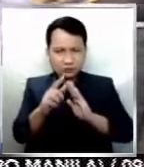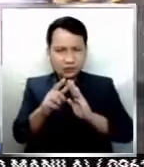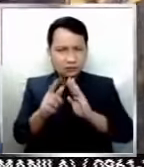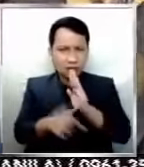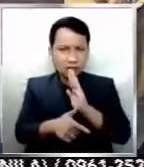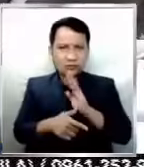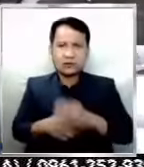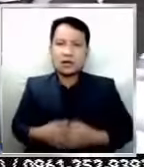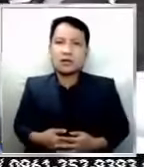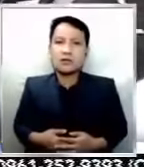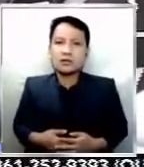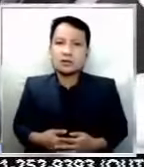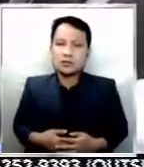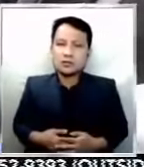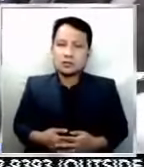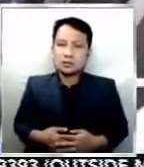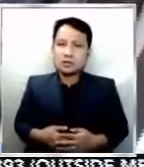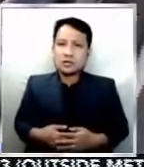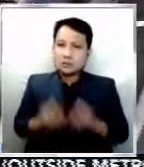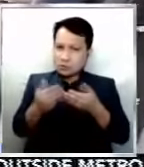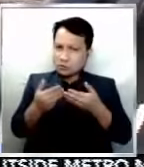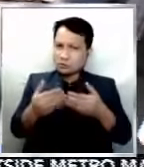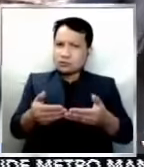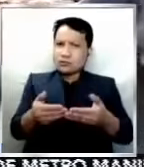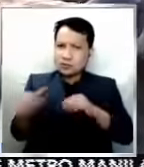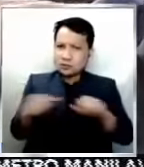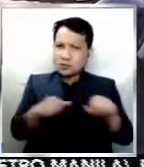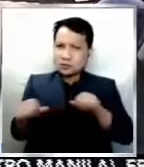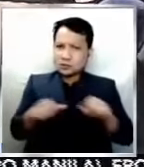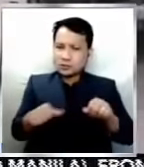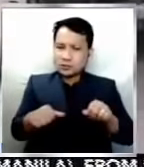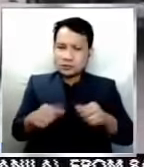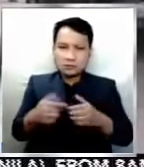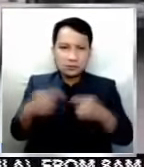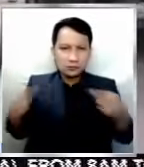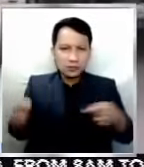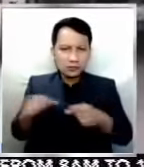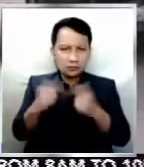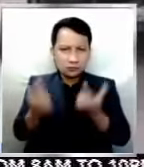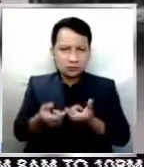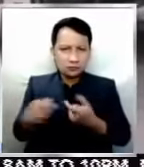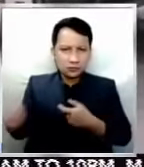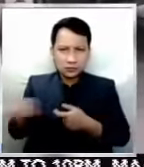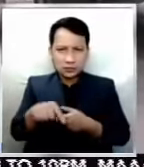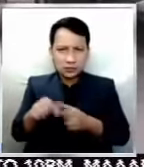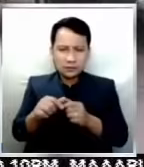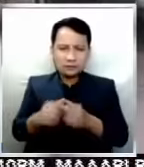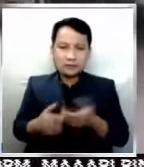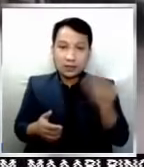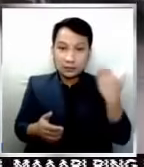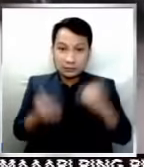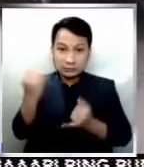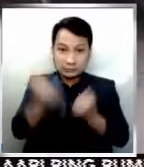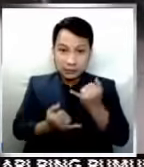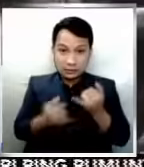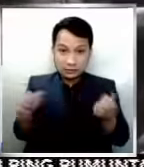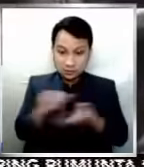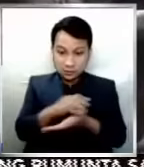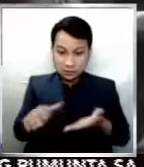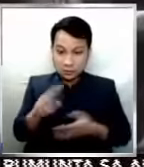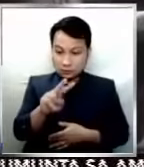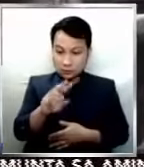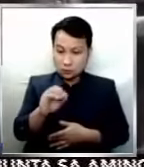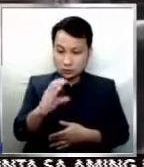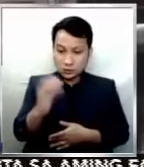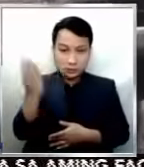Magtutuloy-tuloy daw ang mga ganitong aktibidad ng BOC sa kabila ng protesta ng ilang sektor. Huling nagsagawa ng condemnation ng BOC nitong Pebrero kung